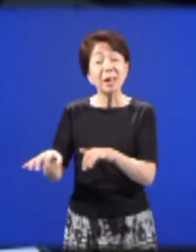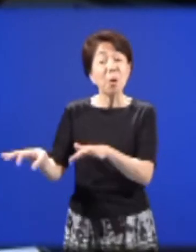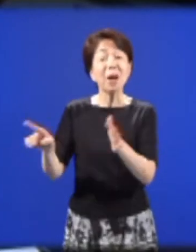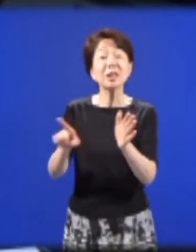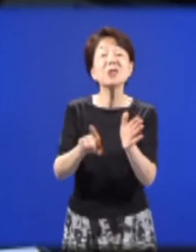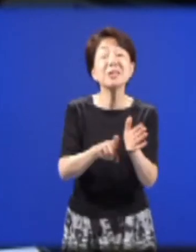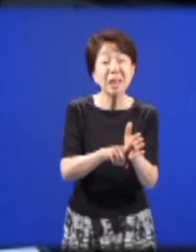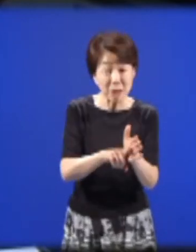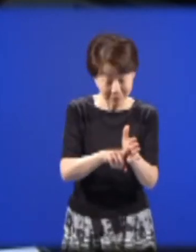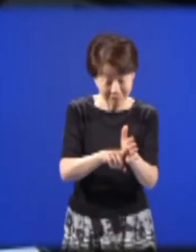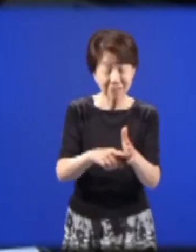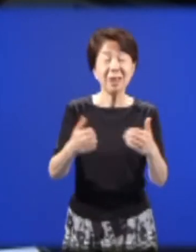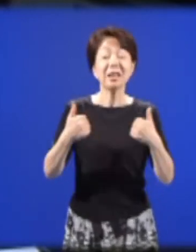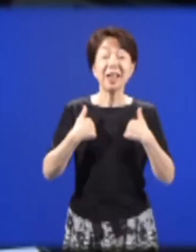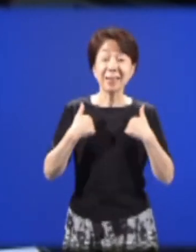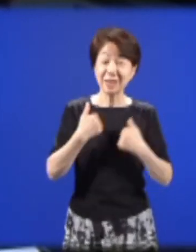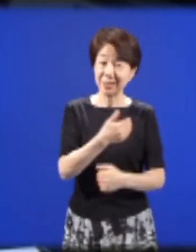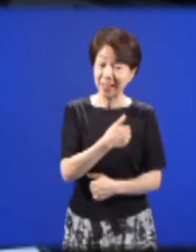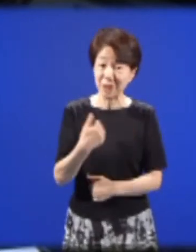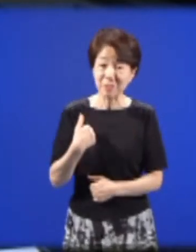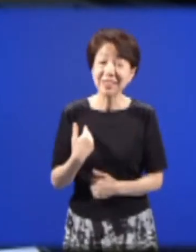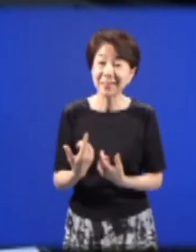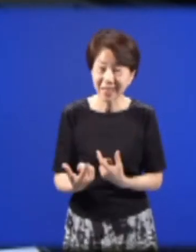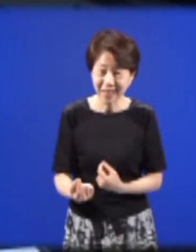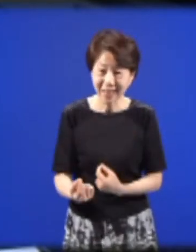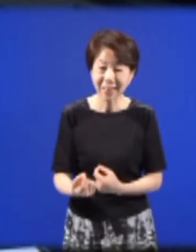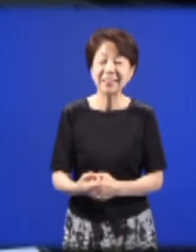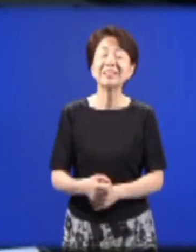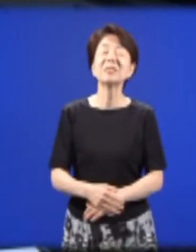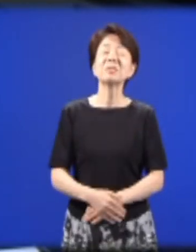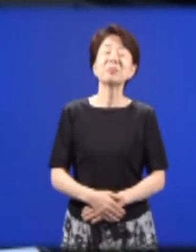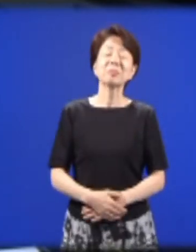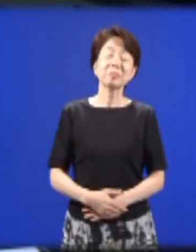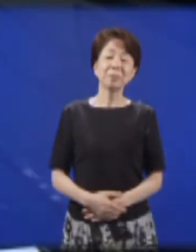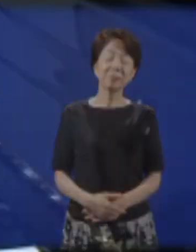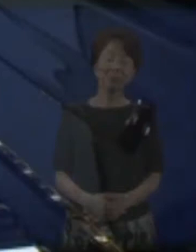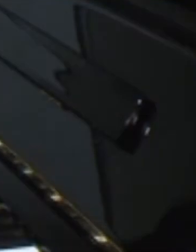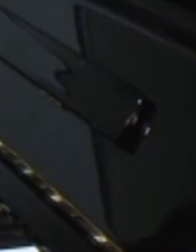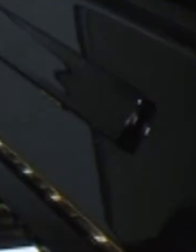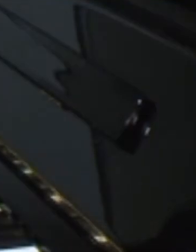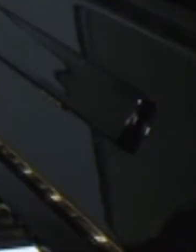があるんです。練習に使うことができます。